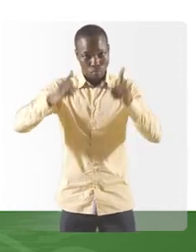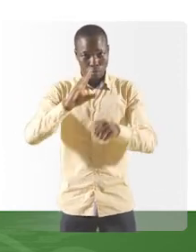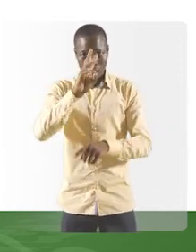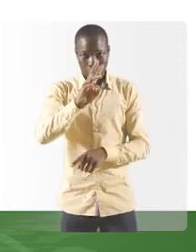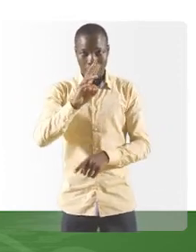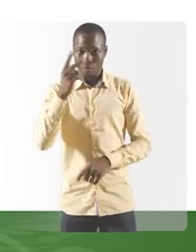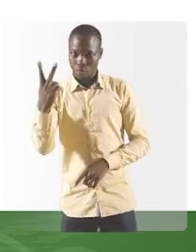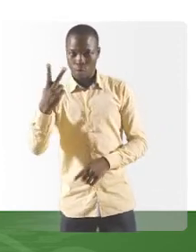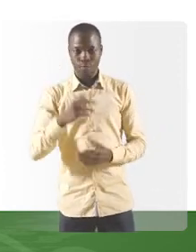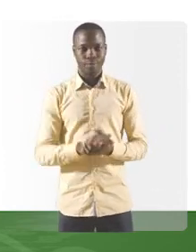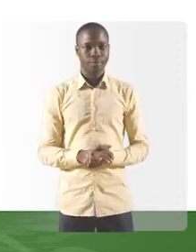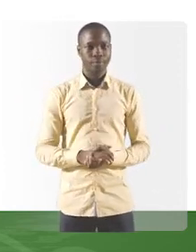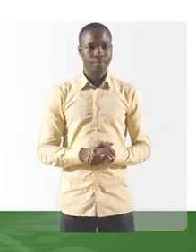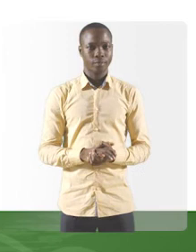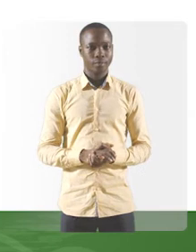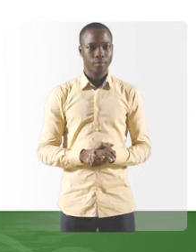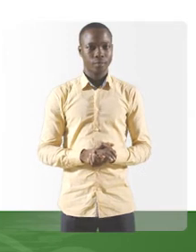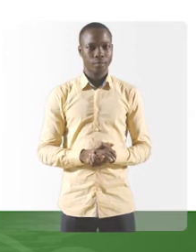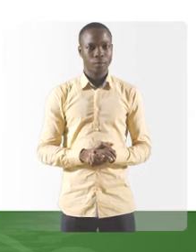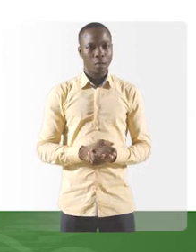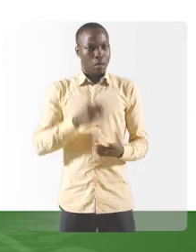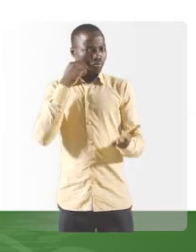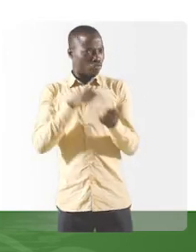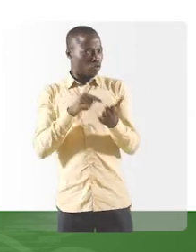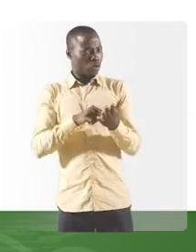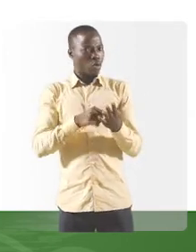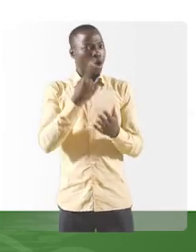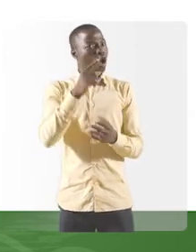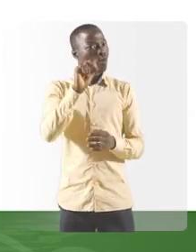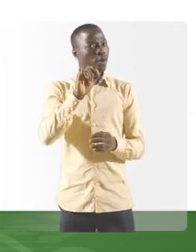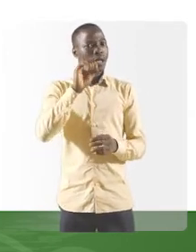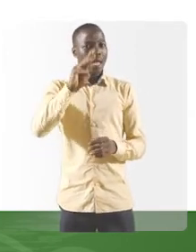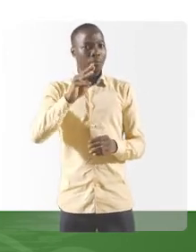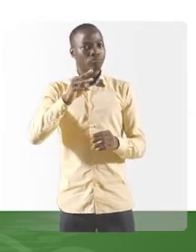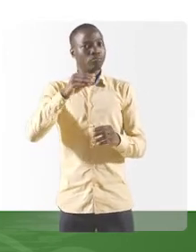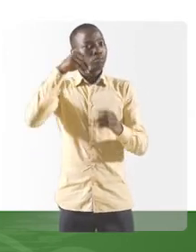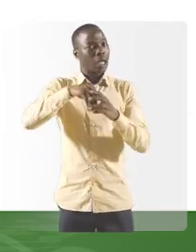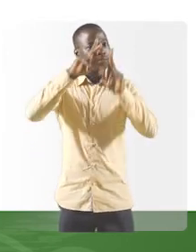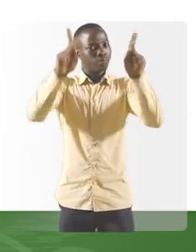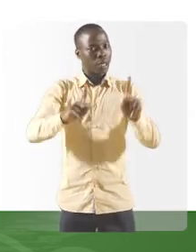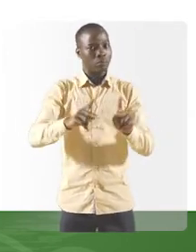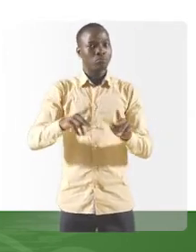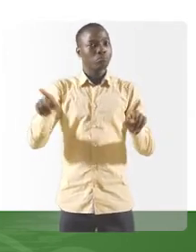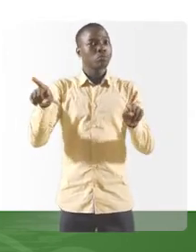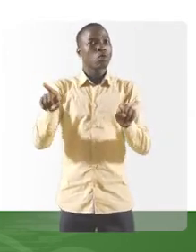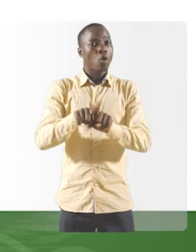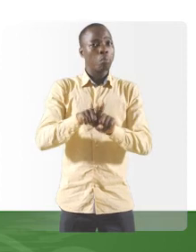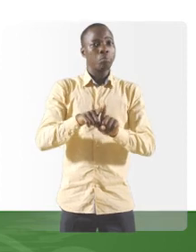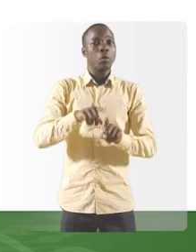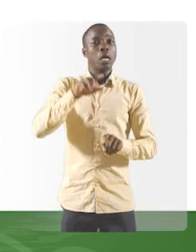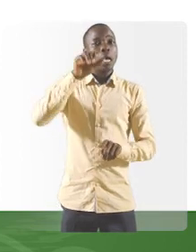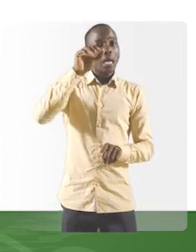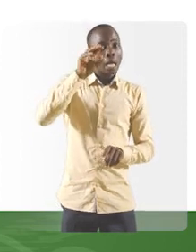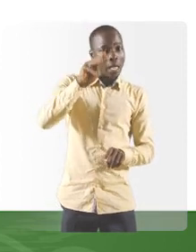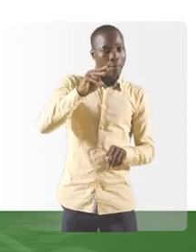6, 2. Donc considérons un point M du plan tel que M a pour coordonnée X,